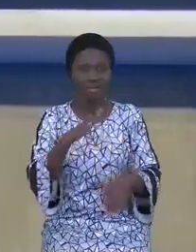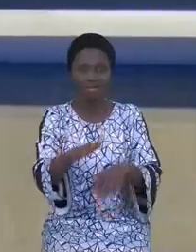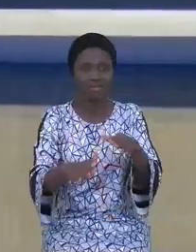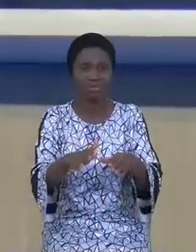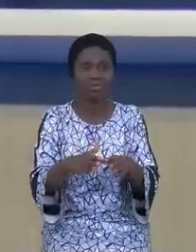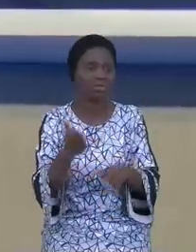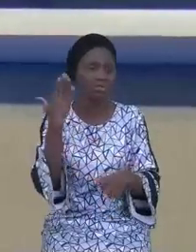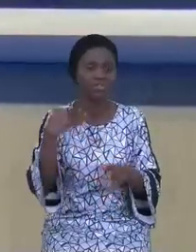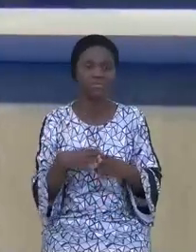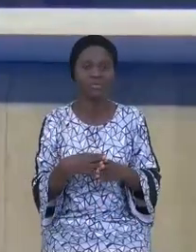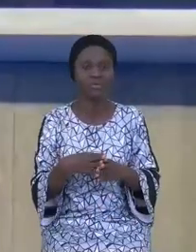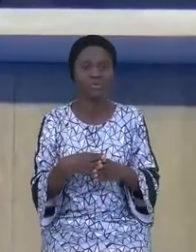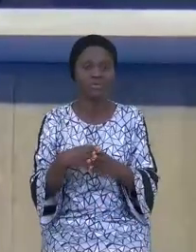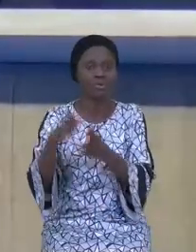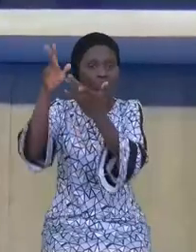désespéré,